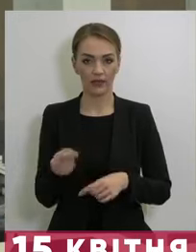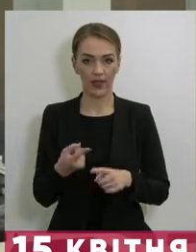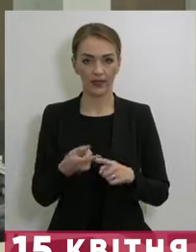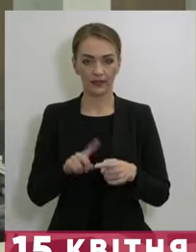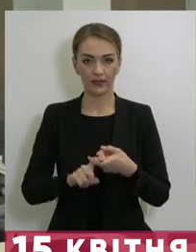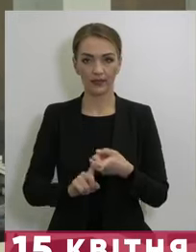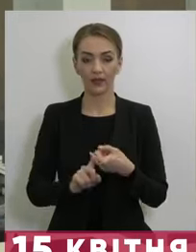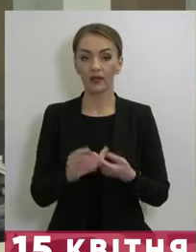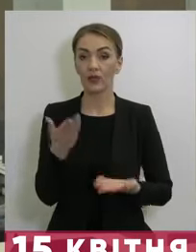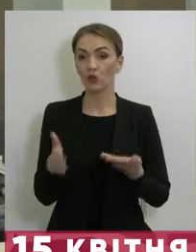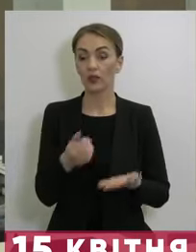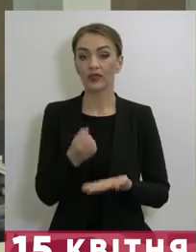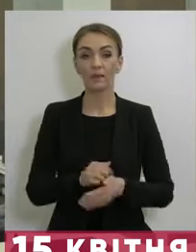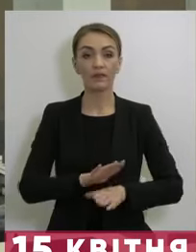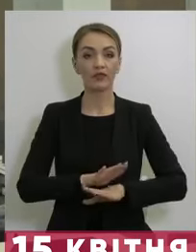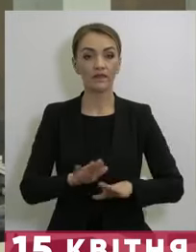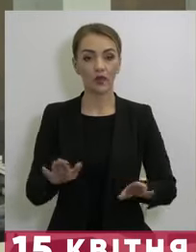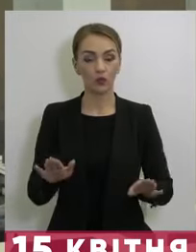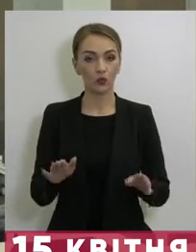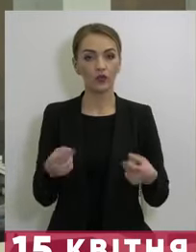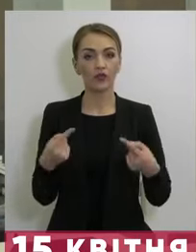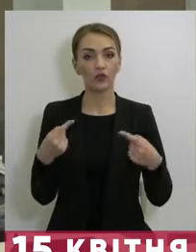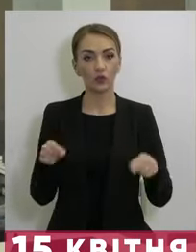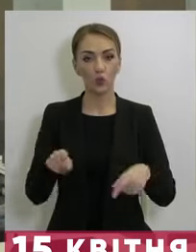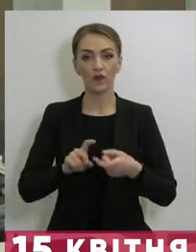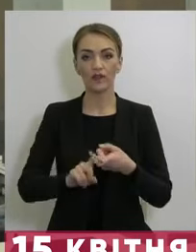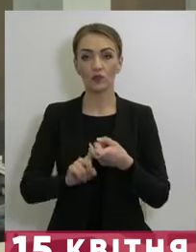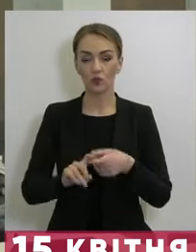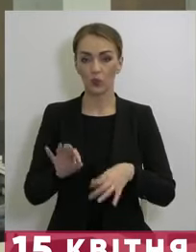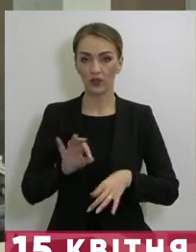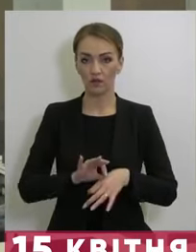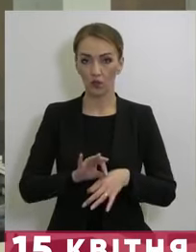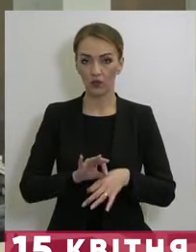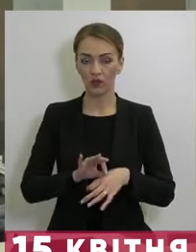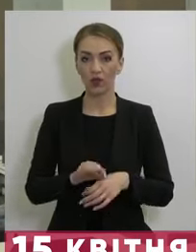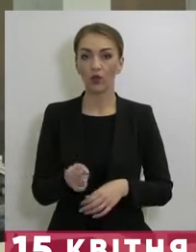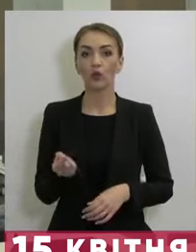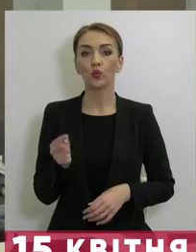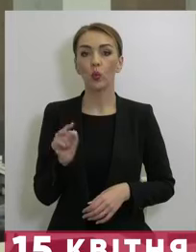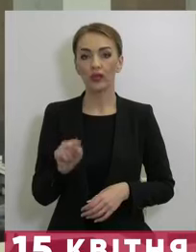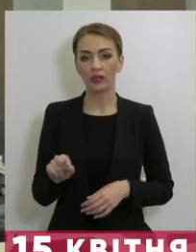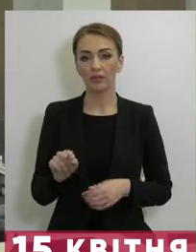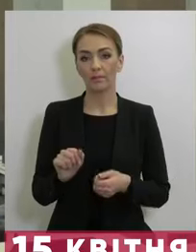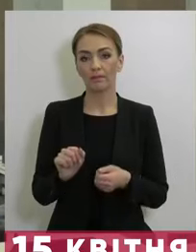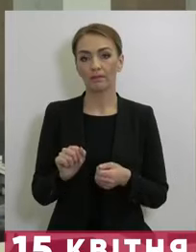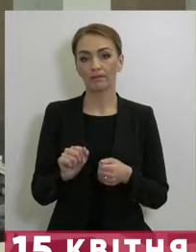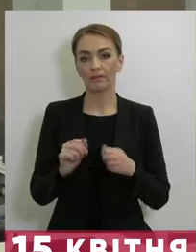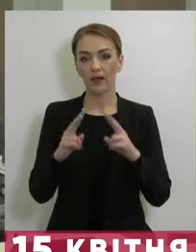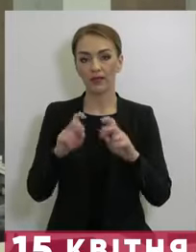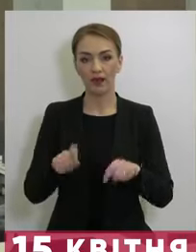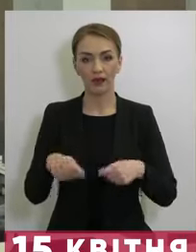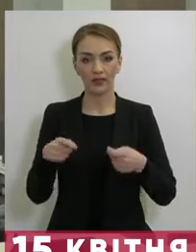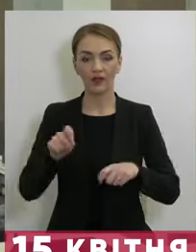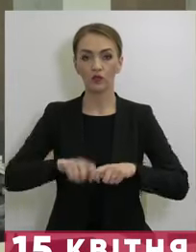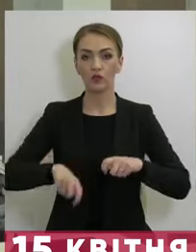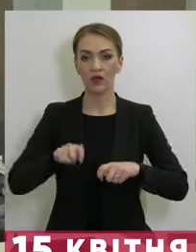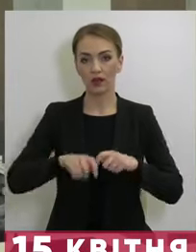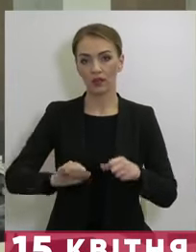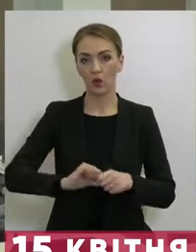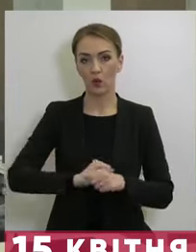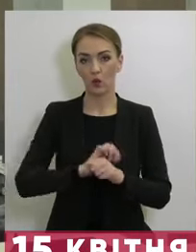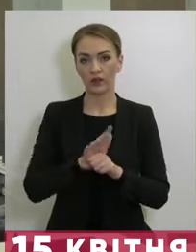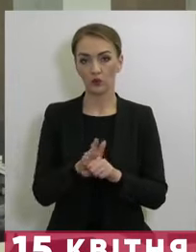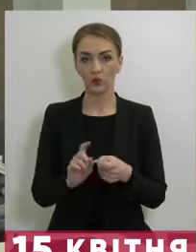Якщо не підтверджено іншого вірусного захворювання, тоді матеріал передають для тестування на